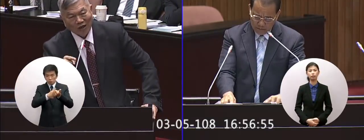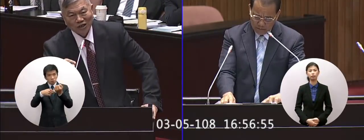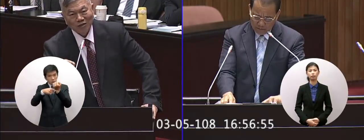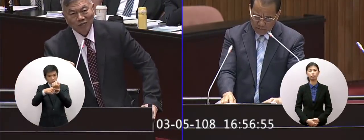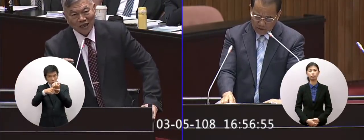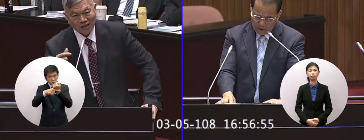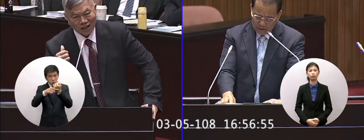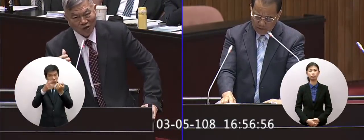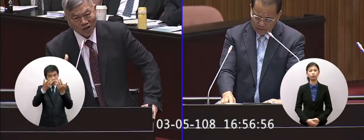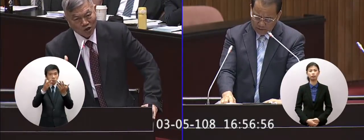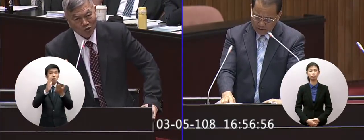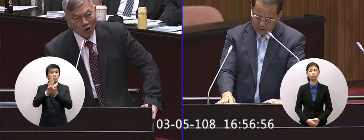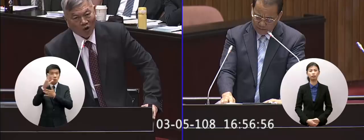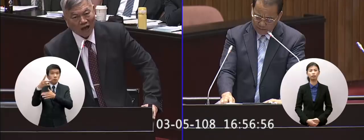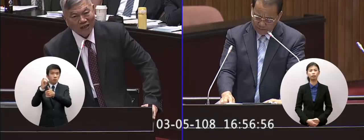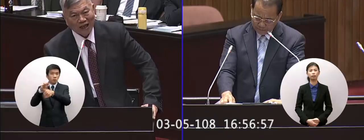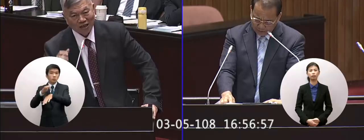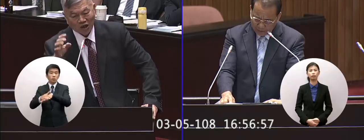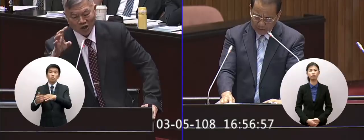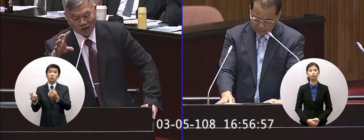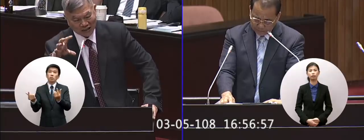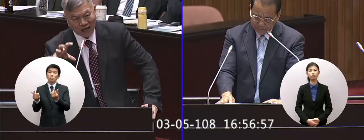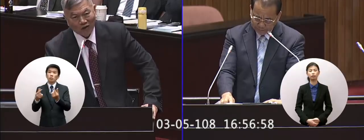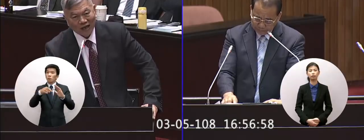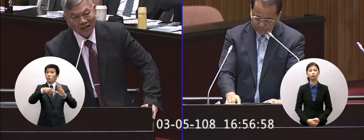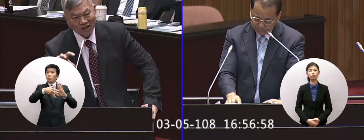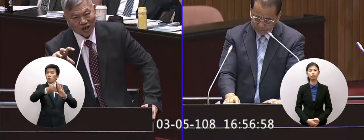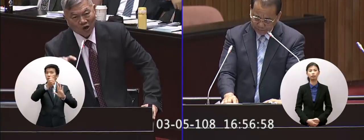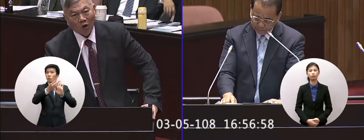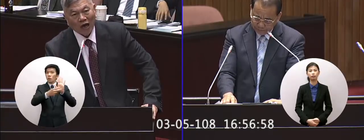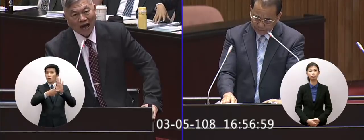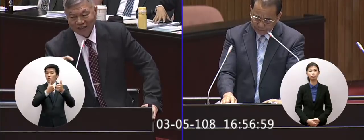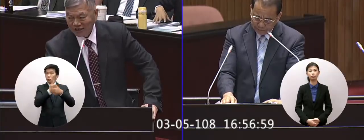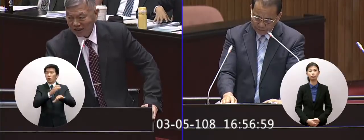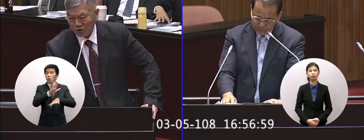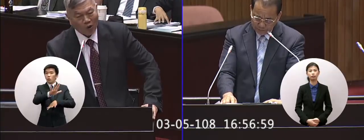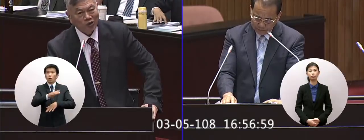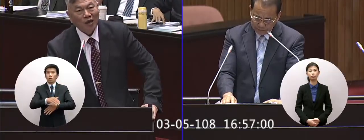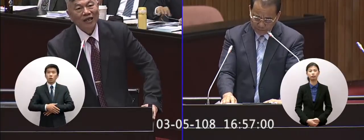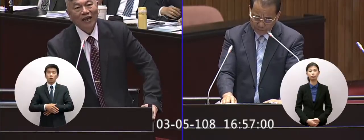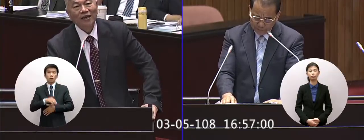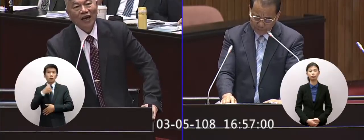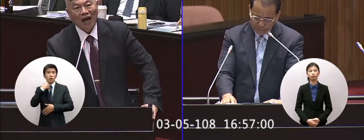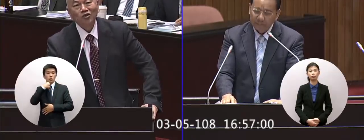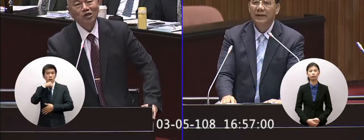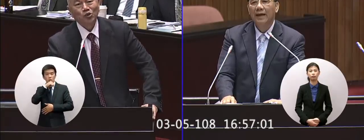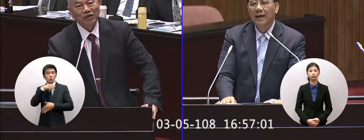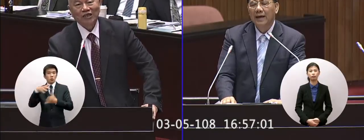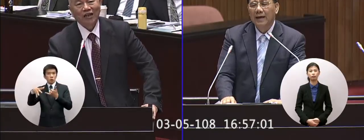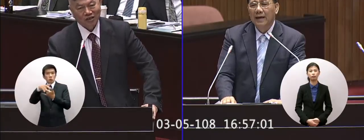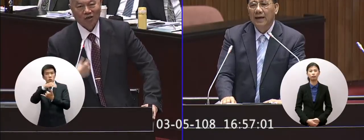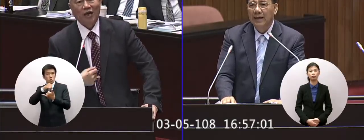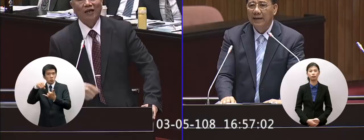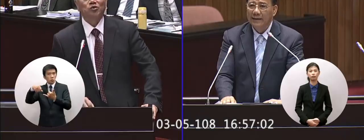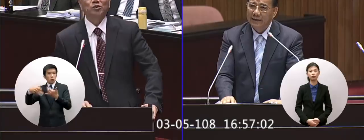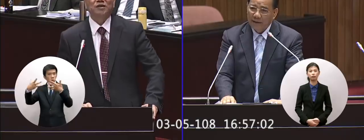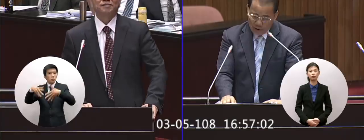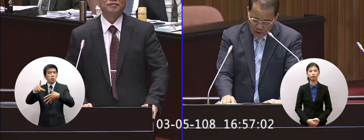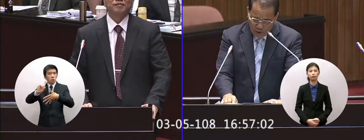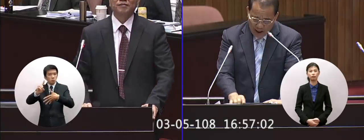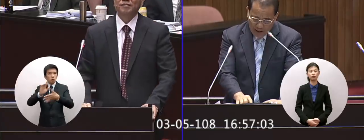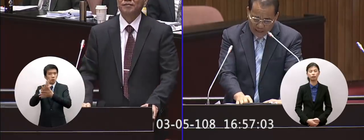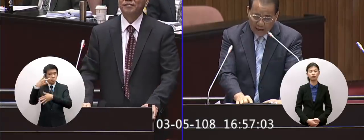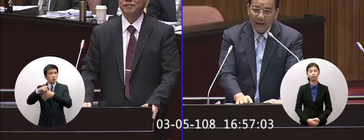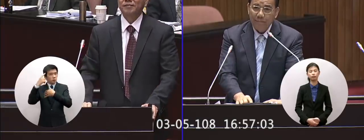委员的关心，但是他都已经有讲啊，徛伫台湾的这个国家的利益大专体，按照处理上好，这我也来